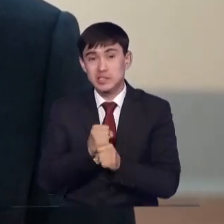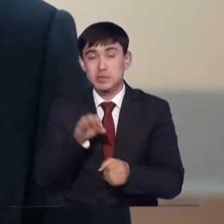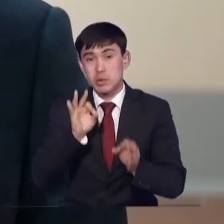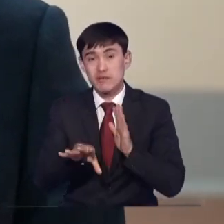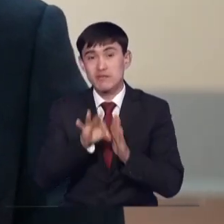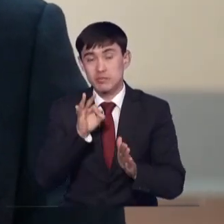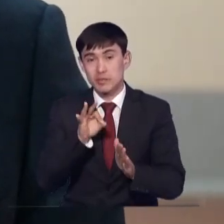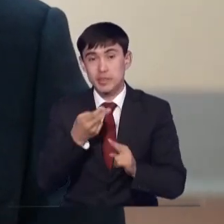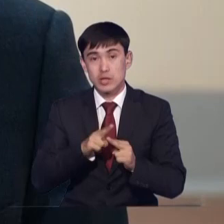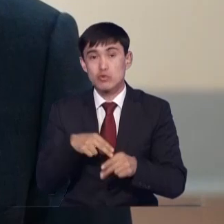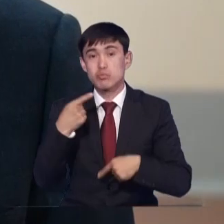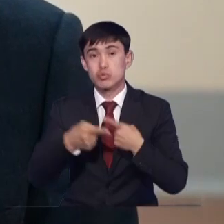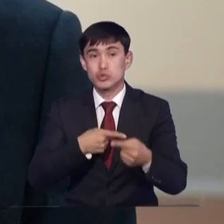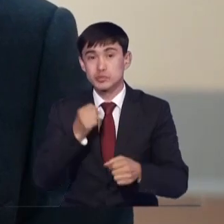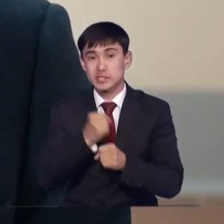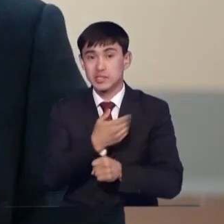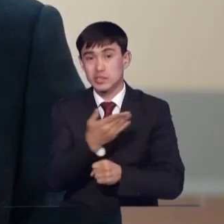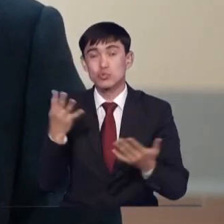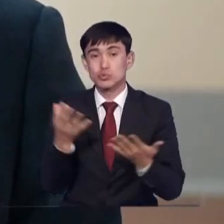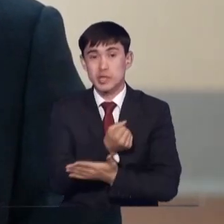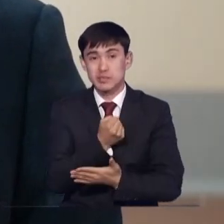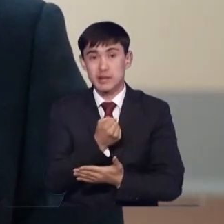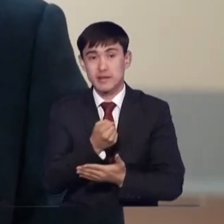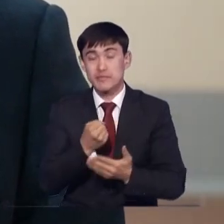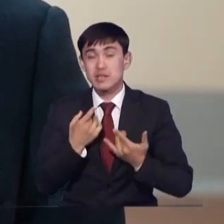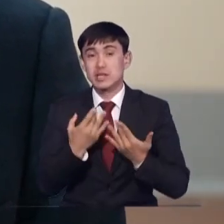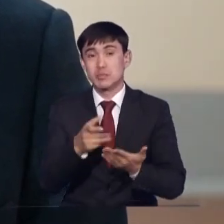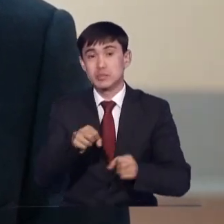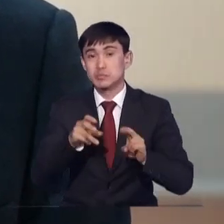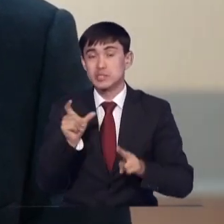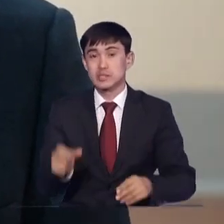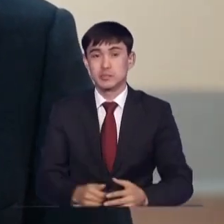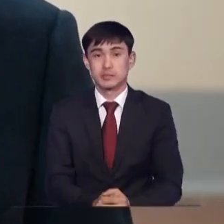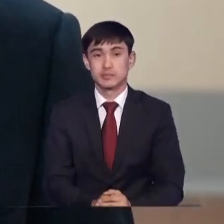правильный выбор который в будущем сделает их успешными и востребованными